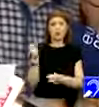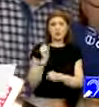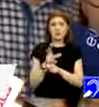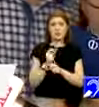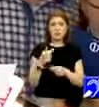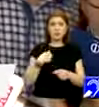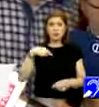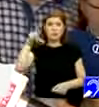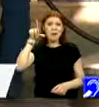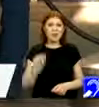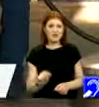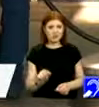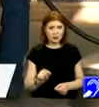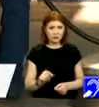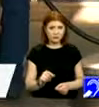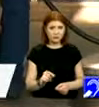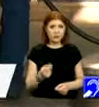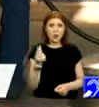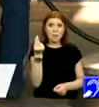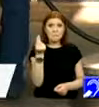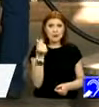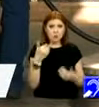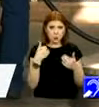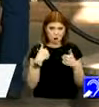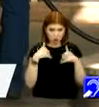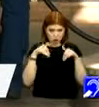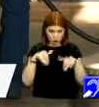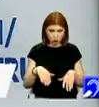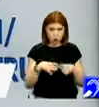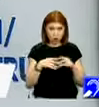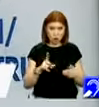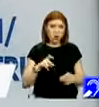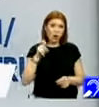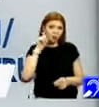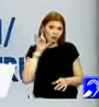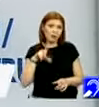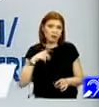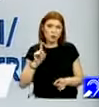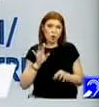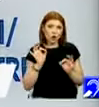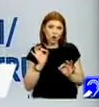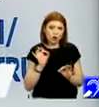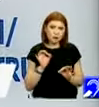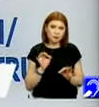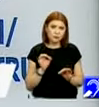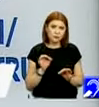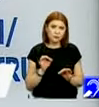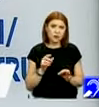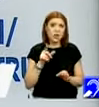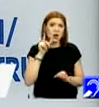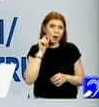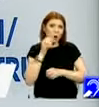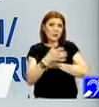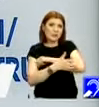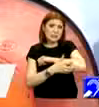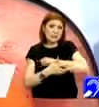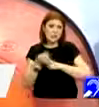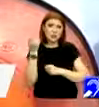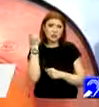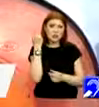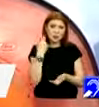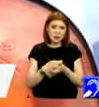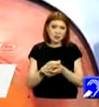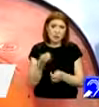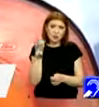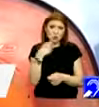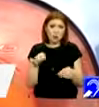mai ieftină aici în România. Deci prețul la noi poate să ni se pară incorrect. Nu e corect ca niște oameni mai sărați să plătească la fel de mult ca unii mai